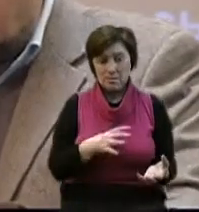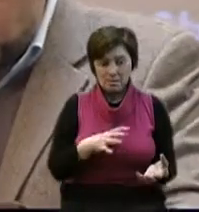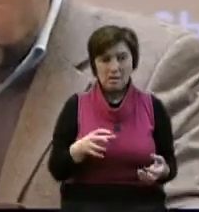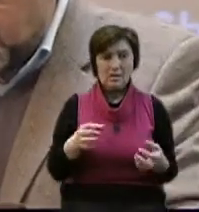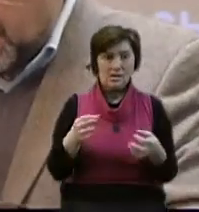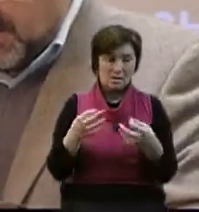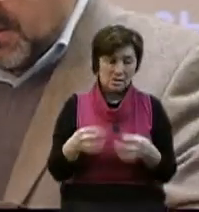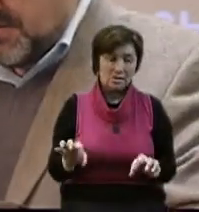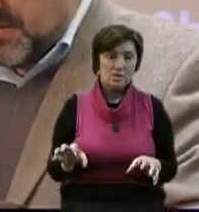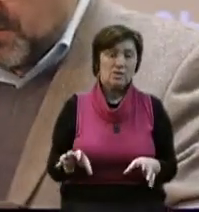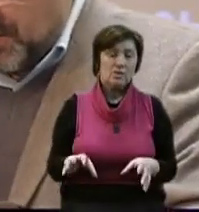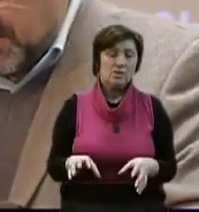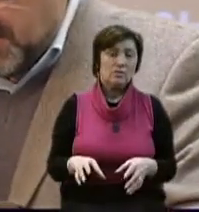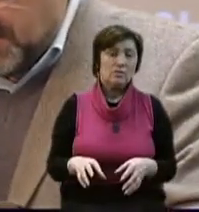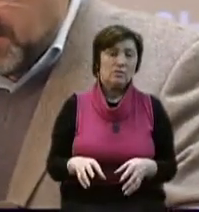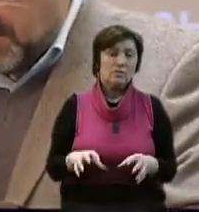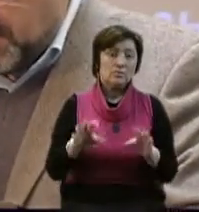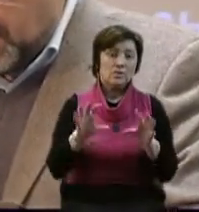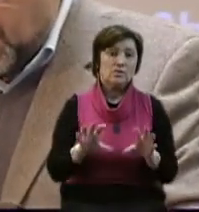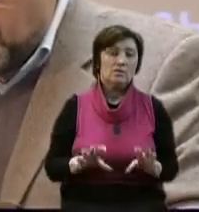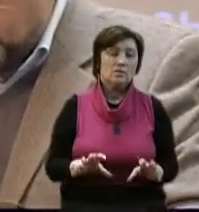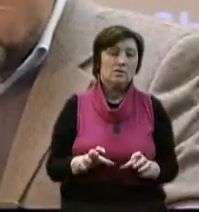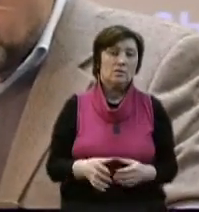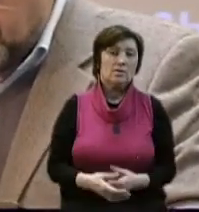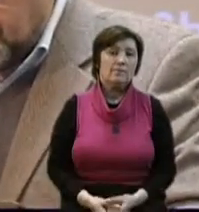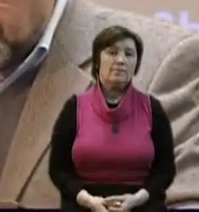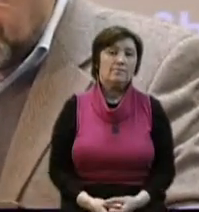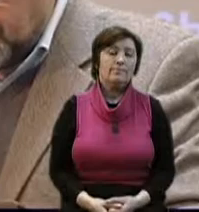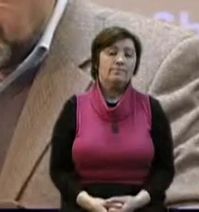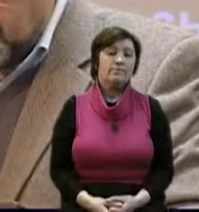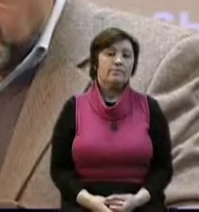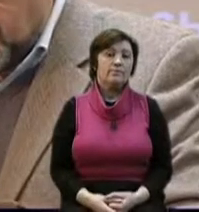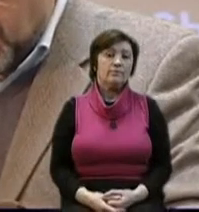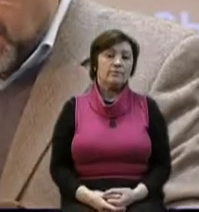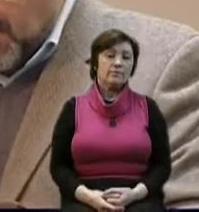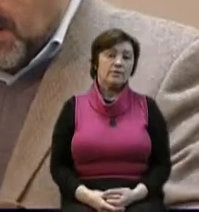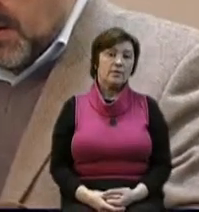даже описано в законе. Например, мы читаем